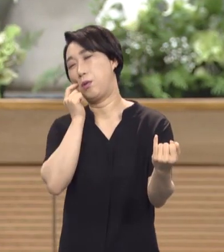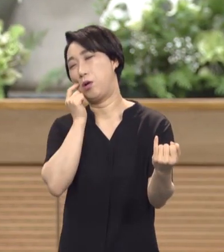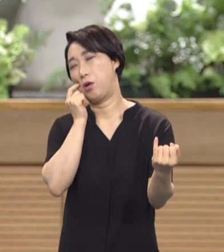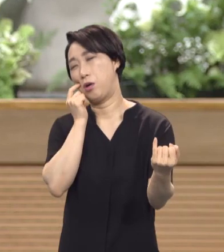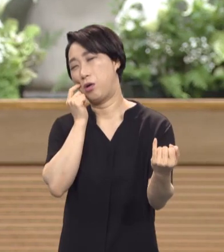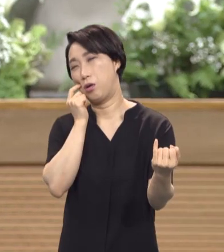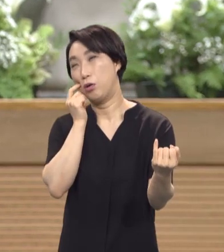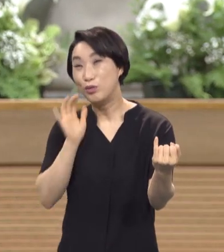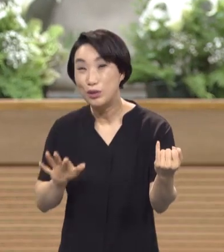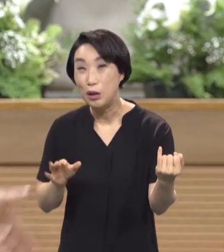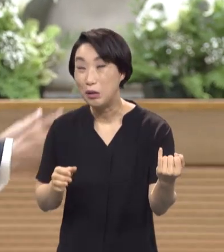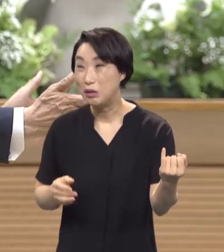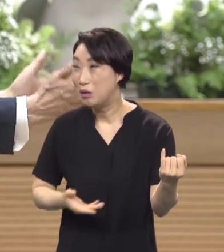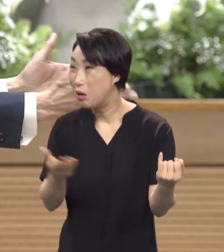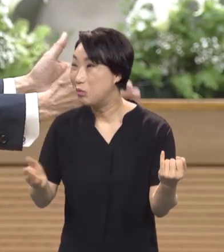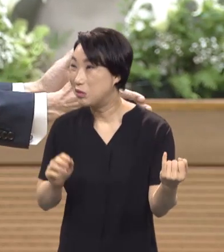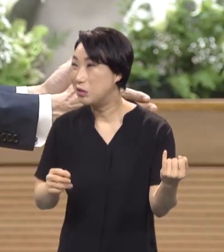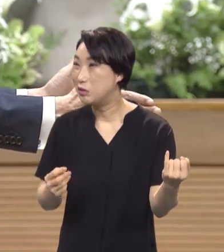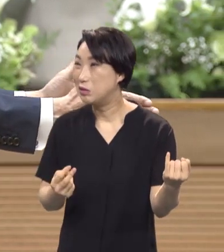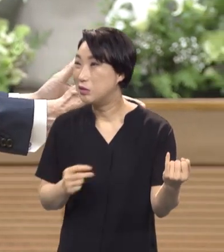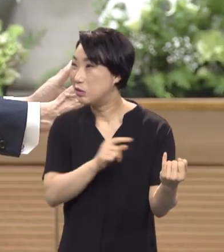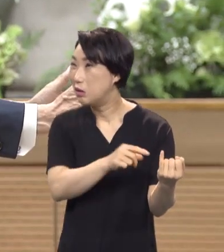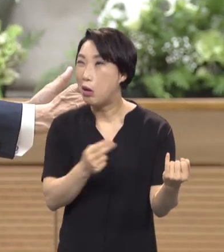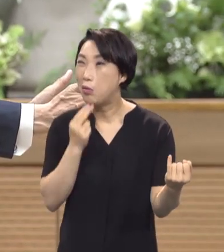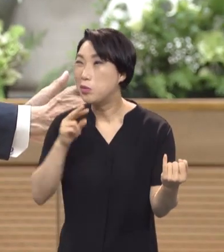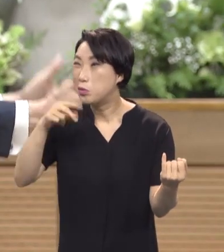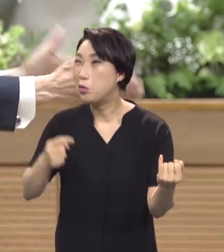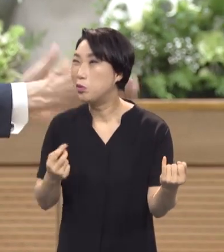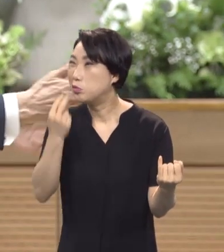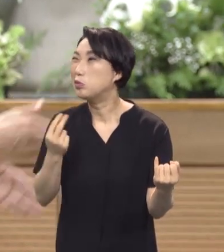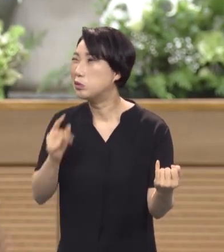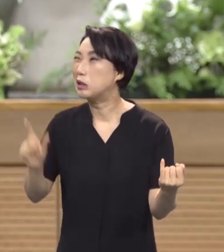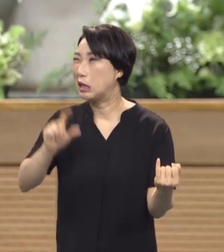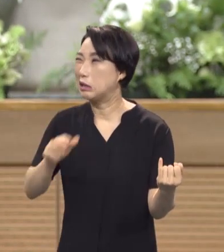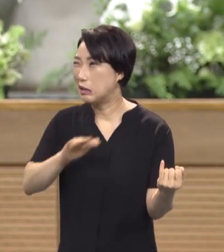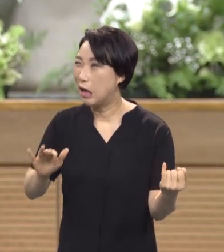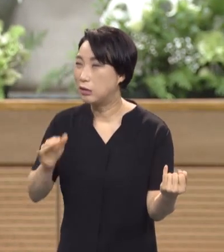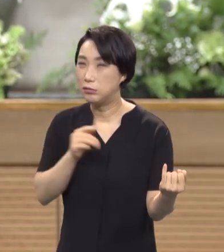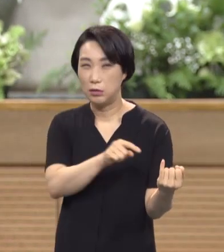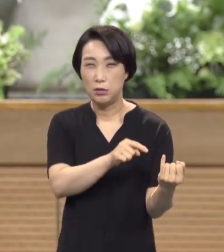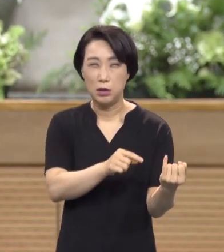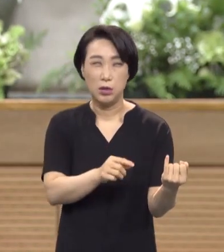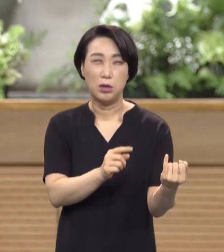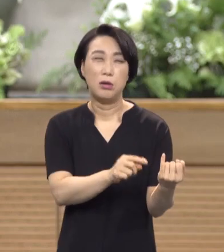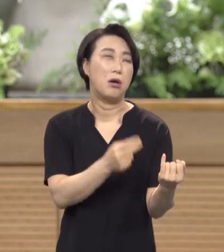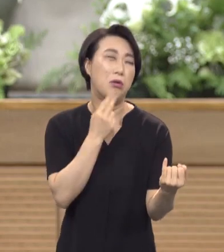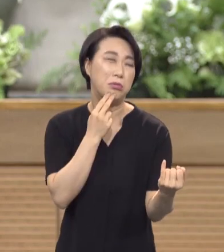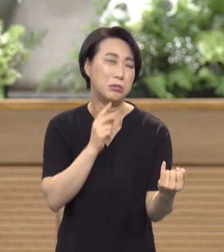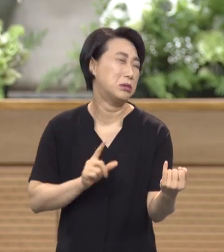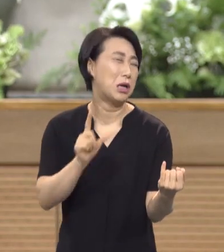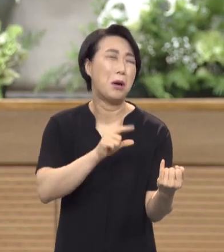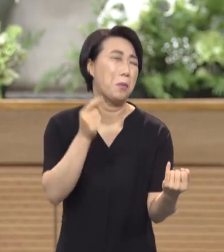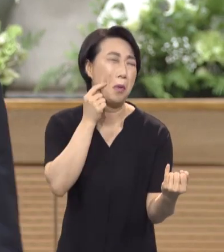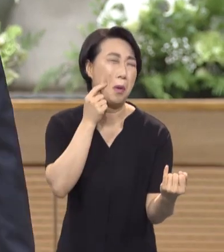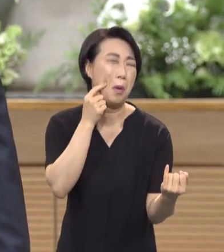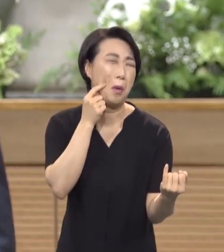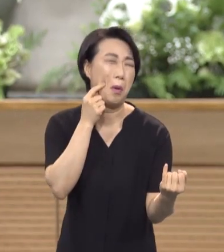없어도 숨쉬고 잘 살면서 너 없으면 못 산대. 너 없으면 못 살아. 응? 그래